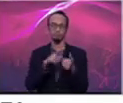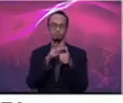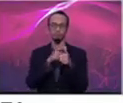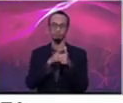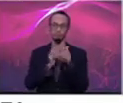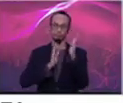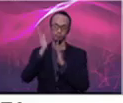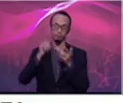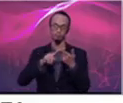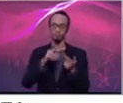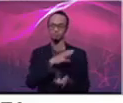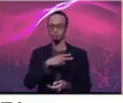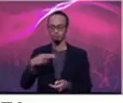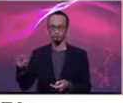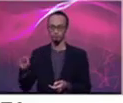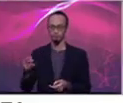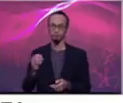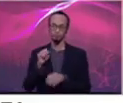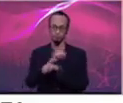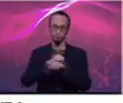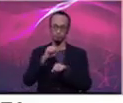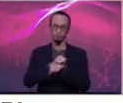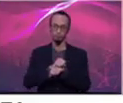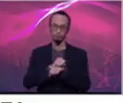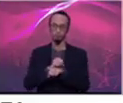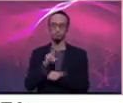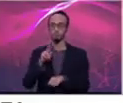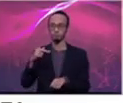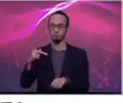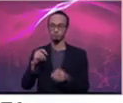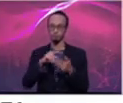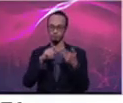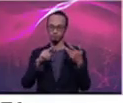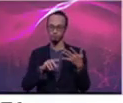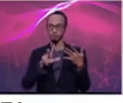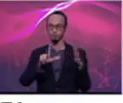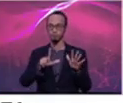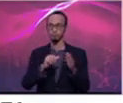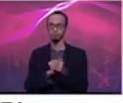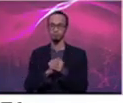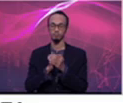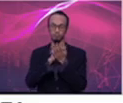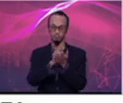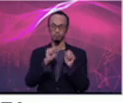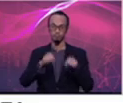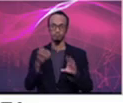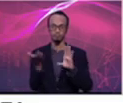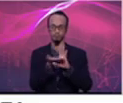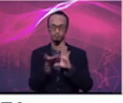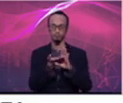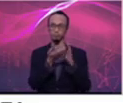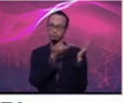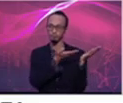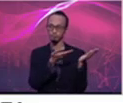Singapura Indonesia kemboja Pakistan Sri Lanka dan United Kingdom sumbangan boleh disalurkan ke akaun Maybank Yayasan Global